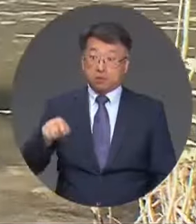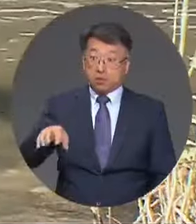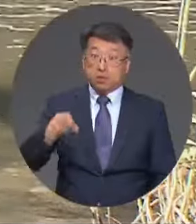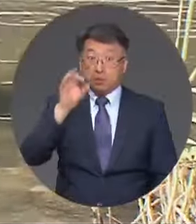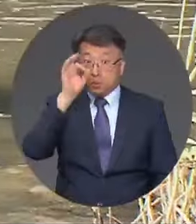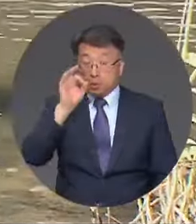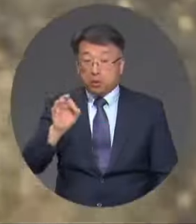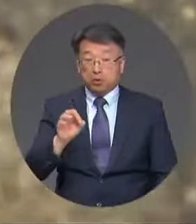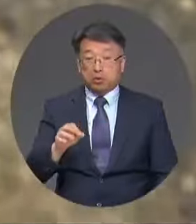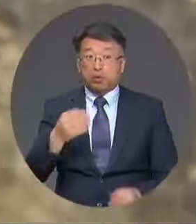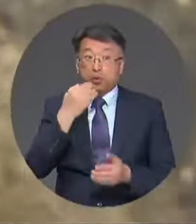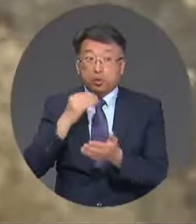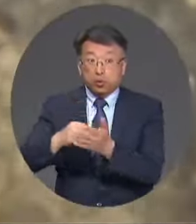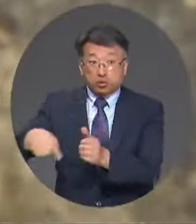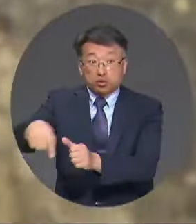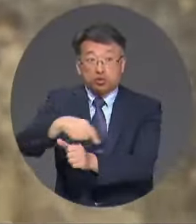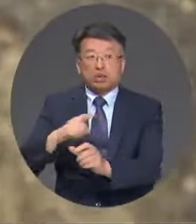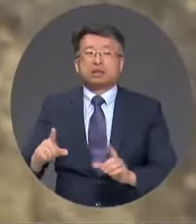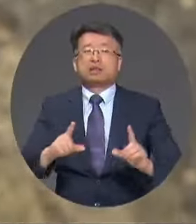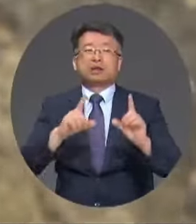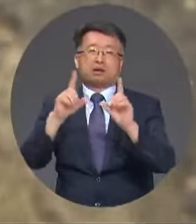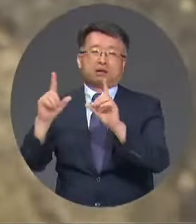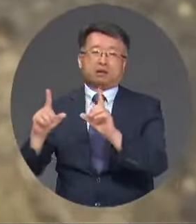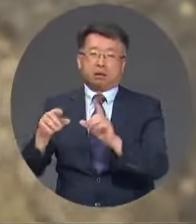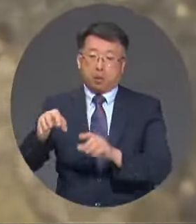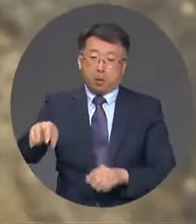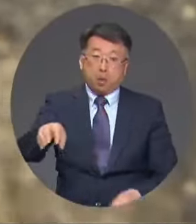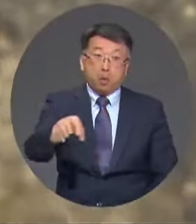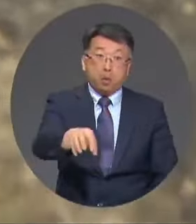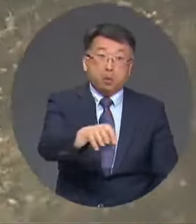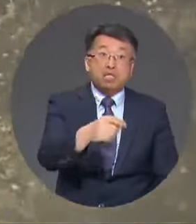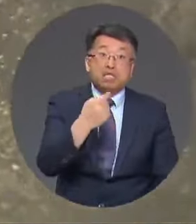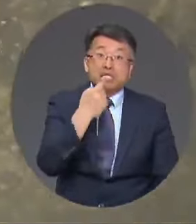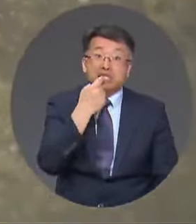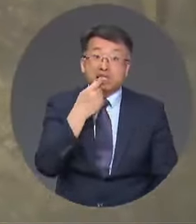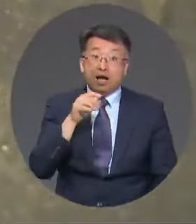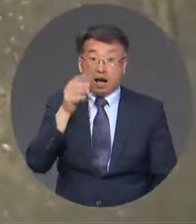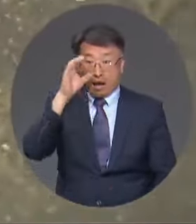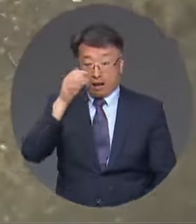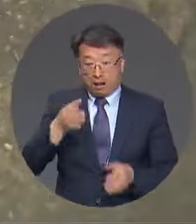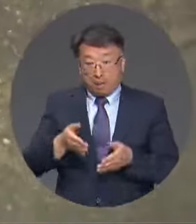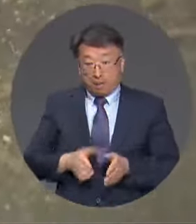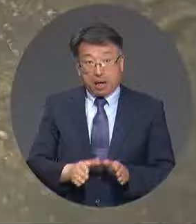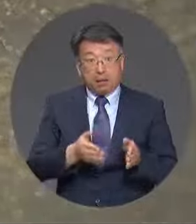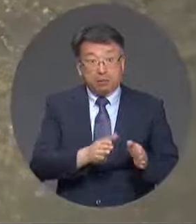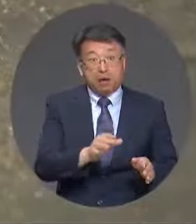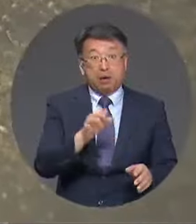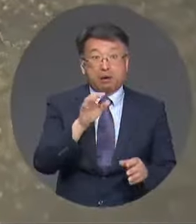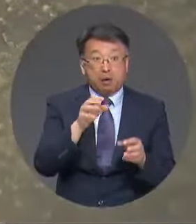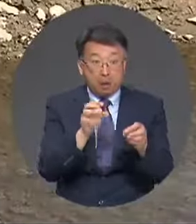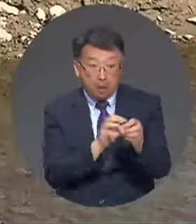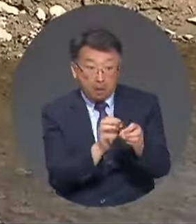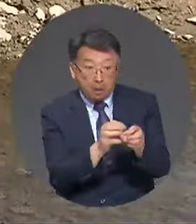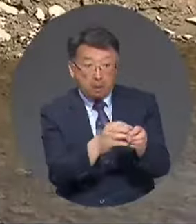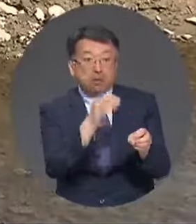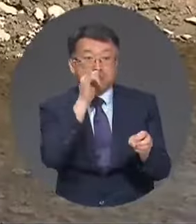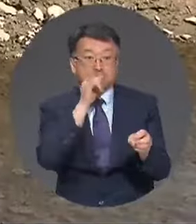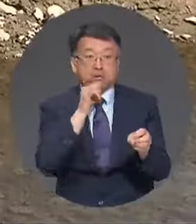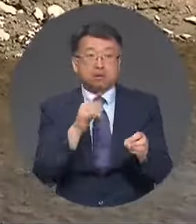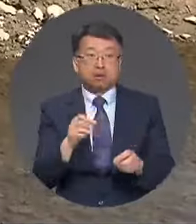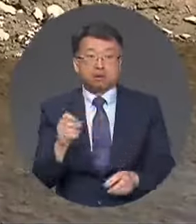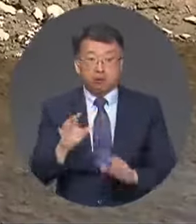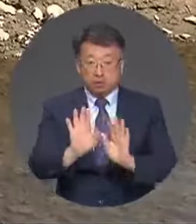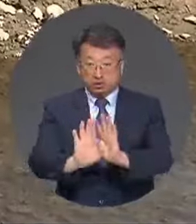기수갈고둥이 돌 주변에서 살고 있고 군데군데엔 하얀 알을 낳았습니다. 둔치에 나 있는